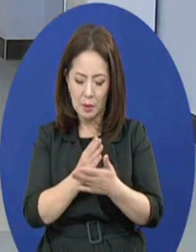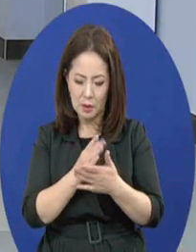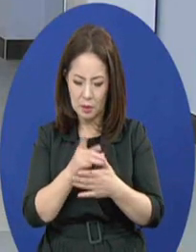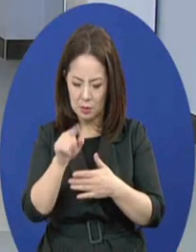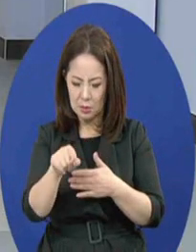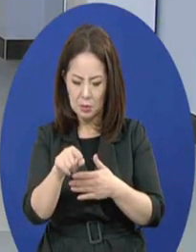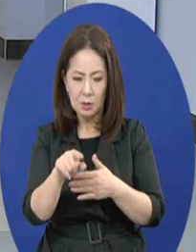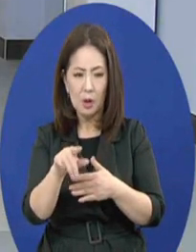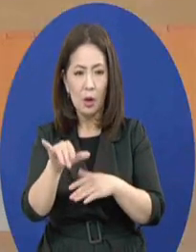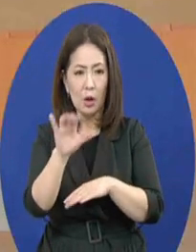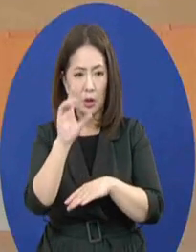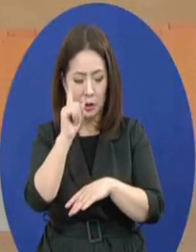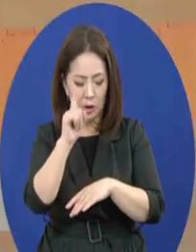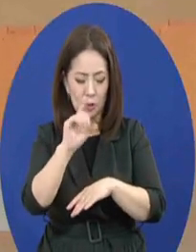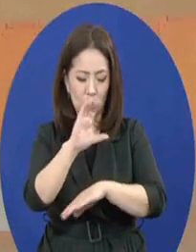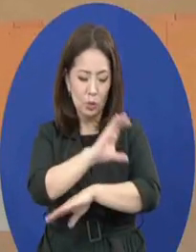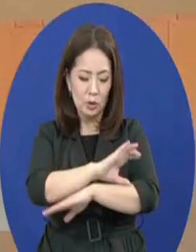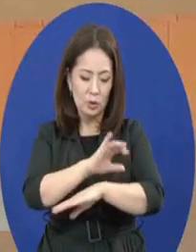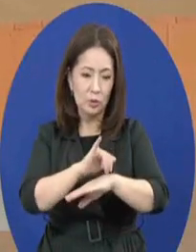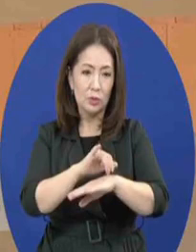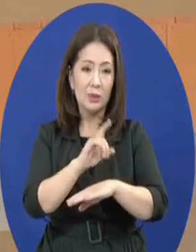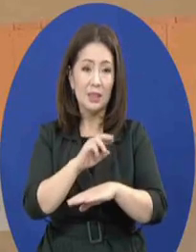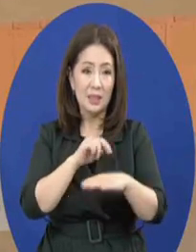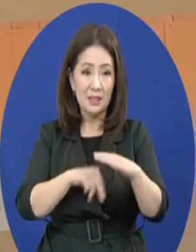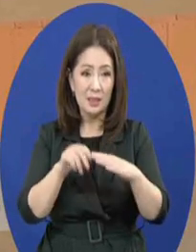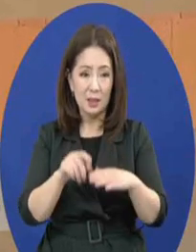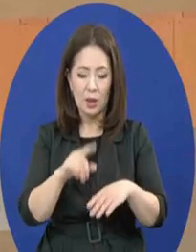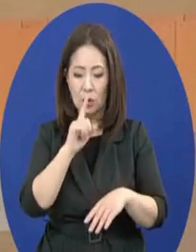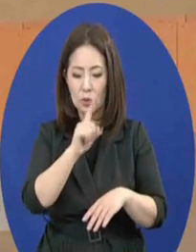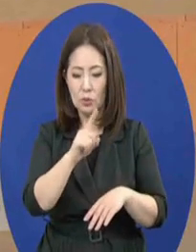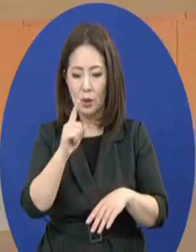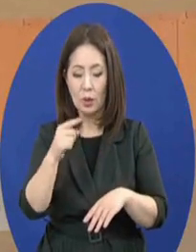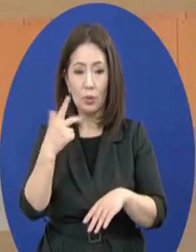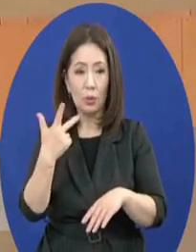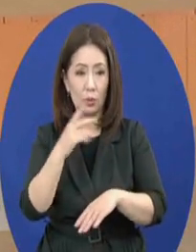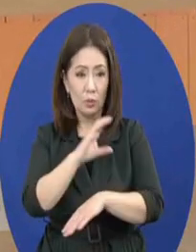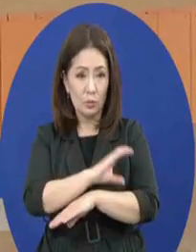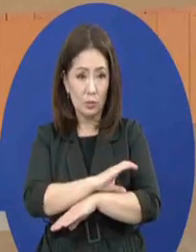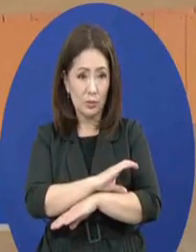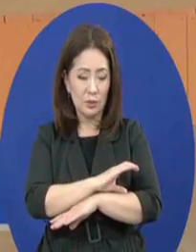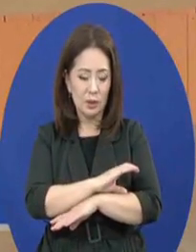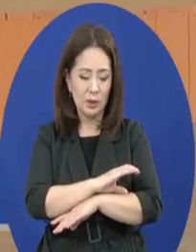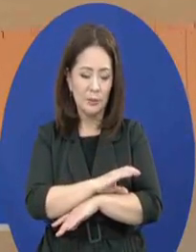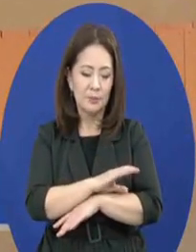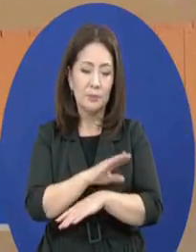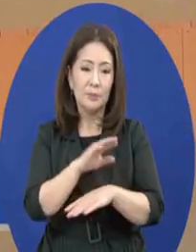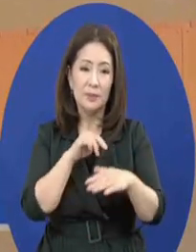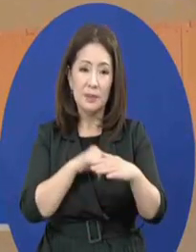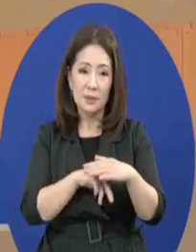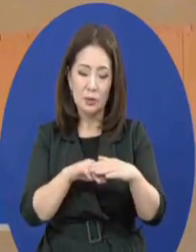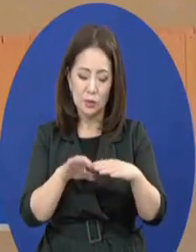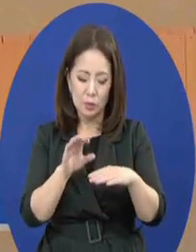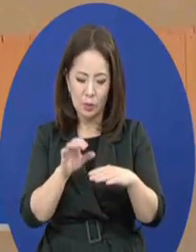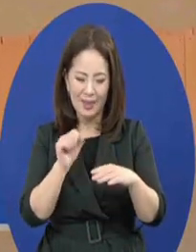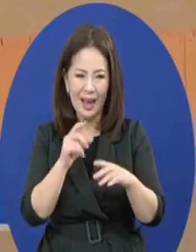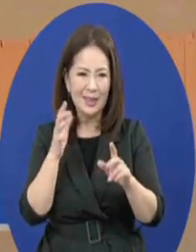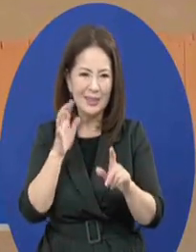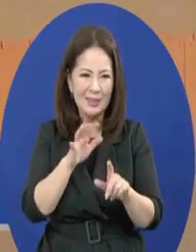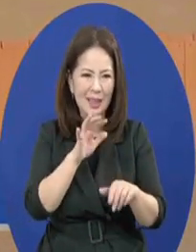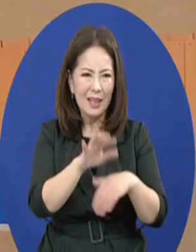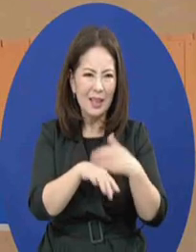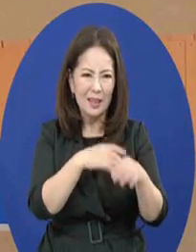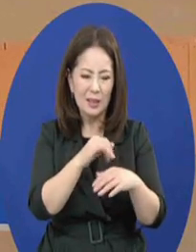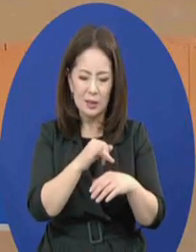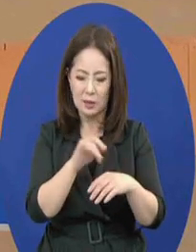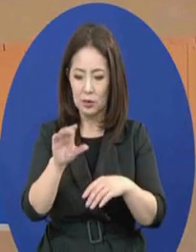л улсын сургууль цэцэрлэг байдаг. Одоо 413-р сургууль гэдэг 3 жил хичээлж байгаа сургуулийн ачааллыг хуваалцах. Тийм учраас энэ сургууль одоо